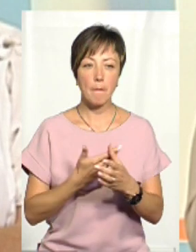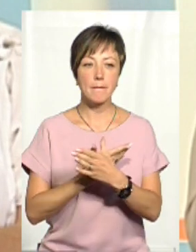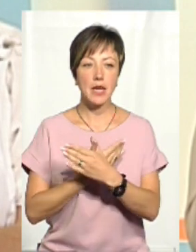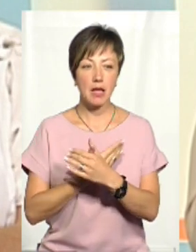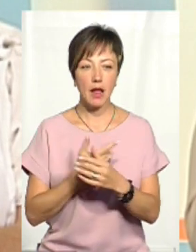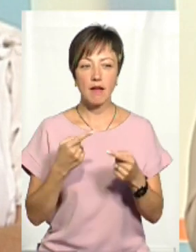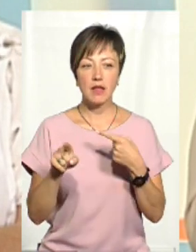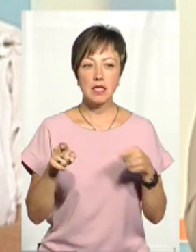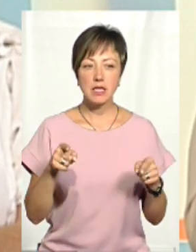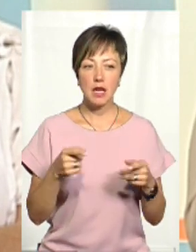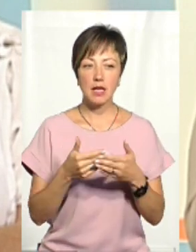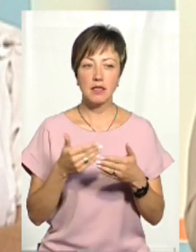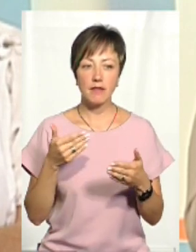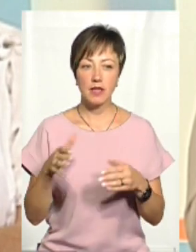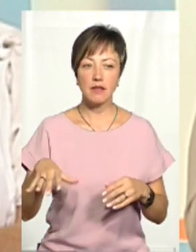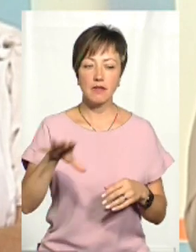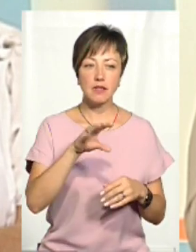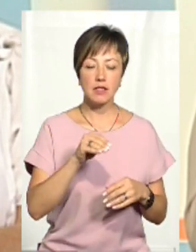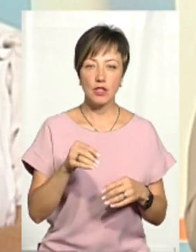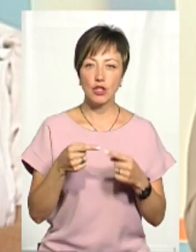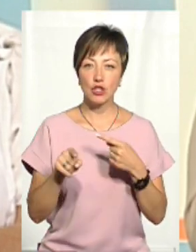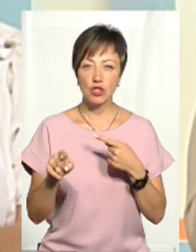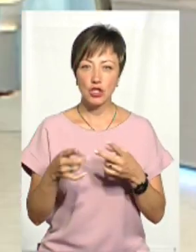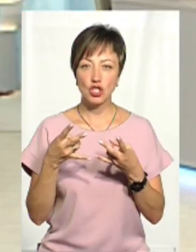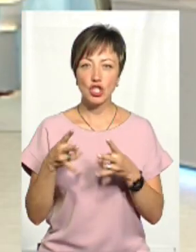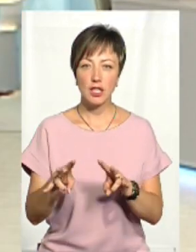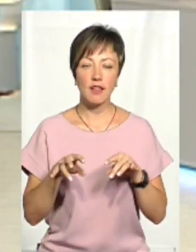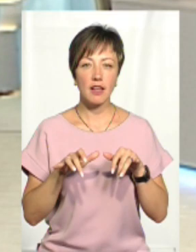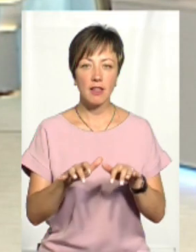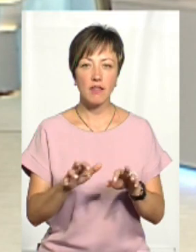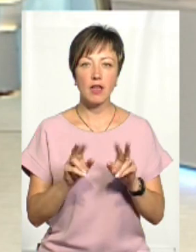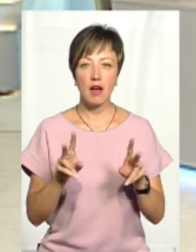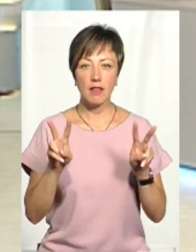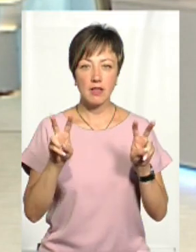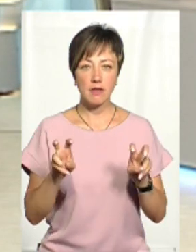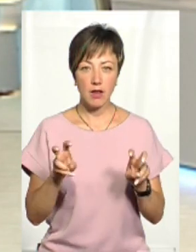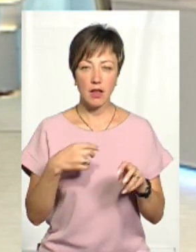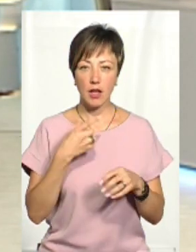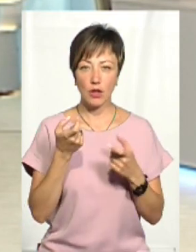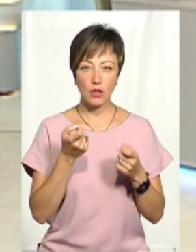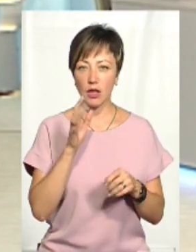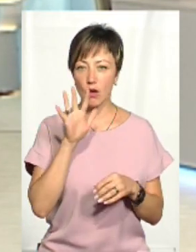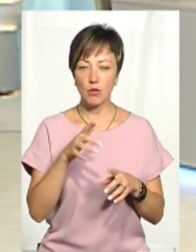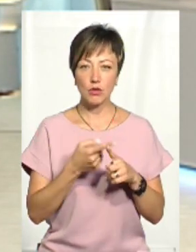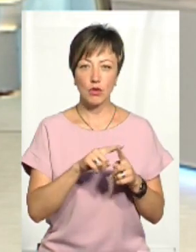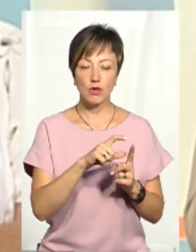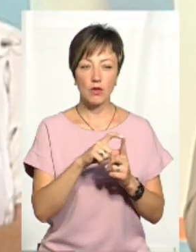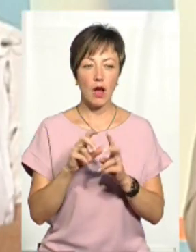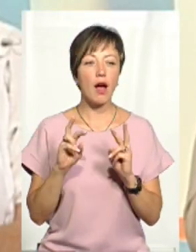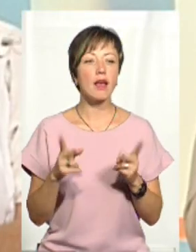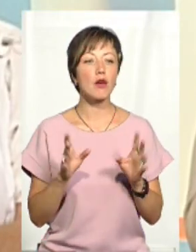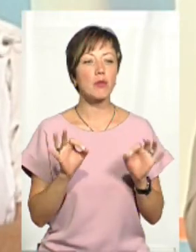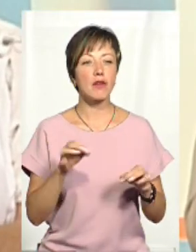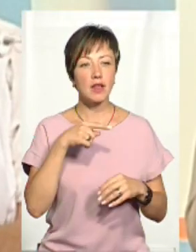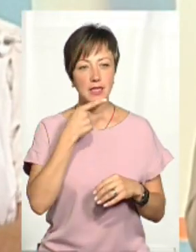метелик відрізняється від всіх інших шкідників, так би мовити, як ви назвали, я трошки не люблю цього слова просто. А як